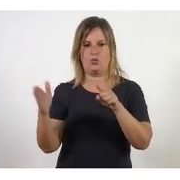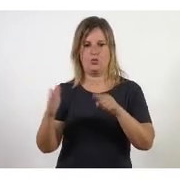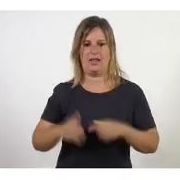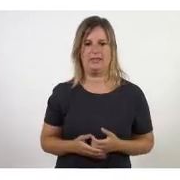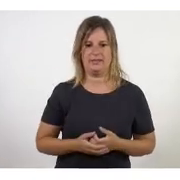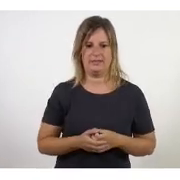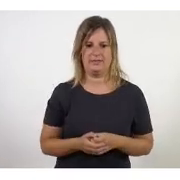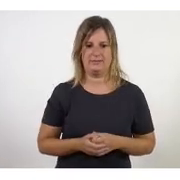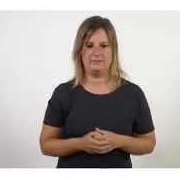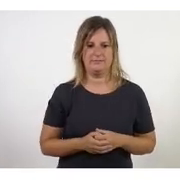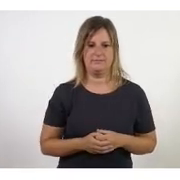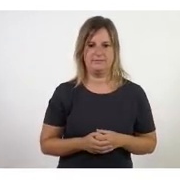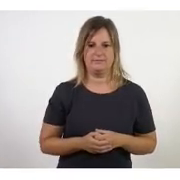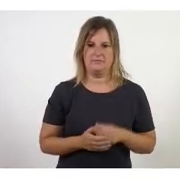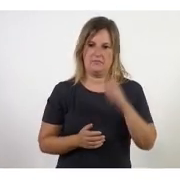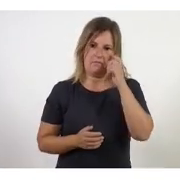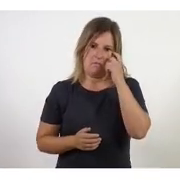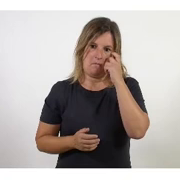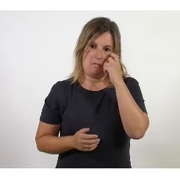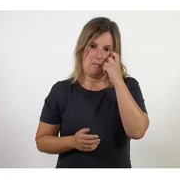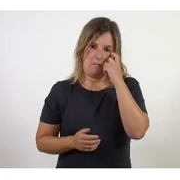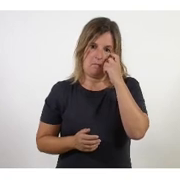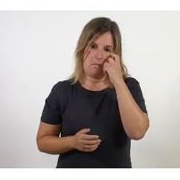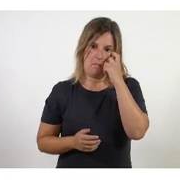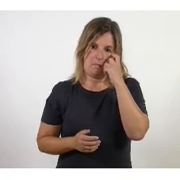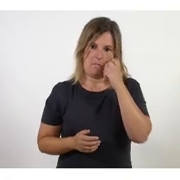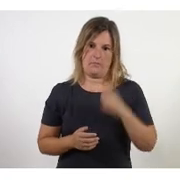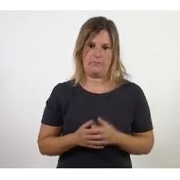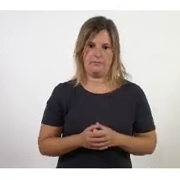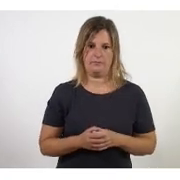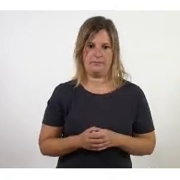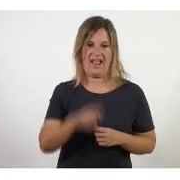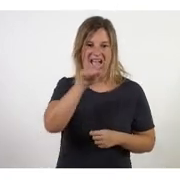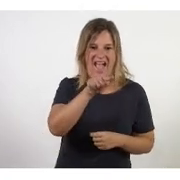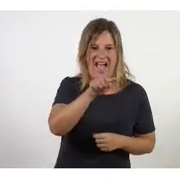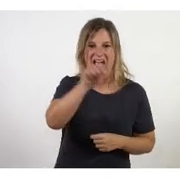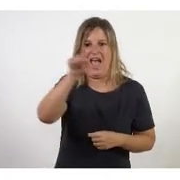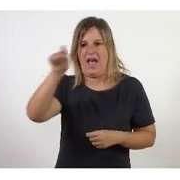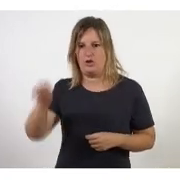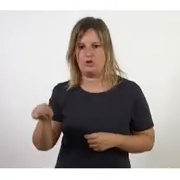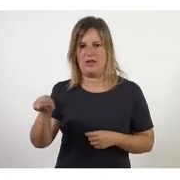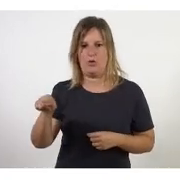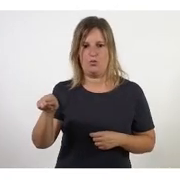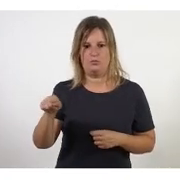Veieu? Toco i aguanto, desplaço al costat i la col·loco a continuació. I el que faig és tornar-me a anar